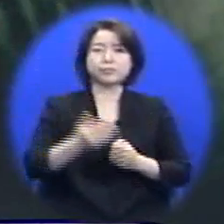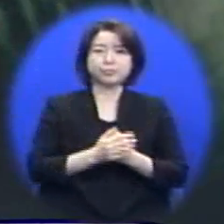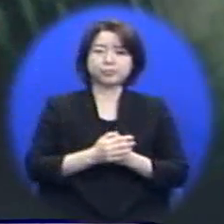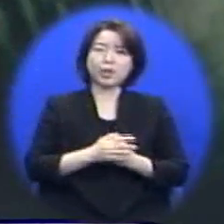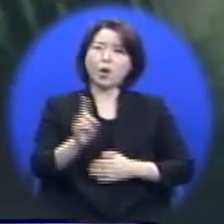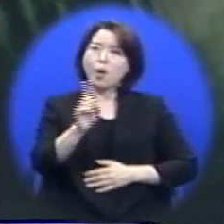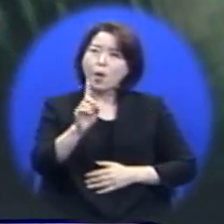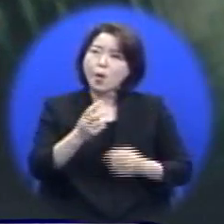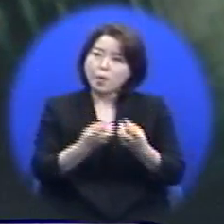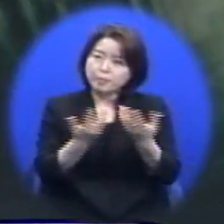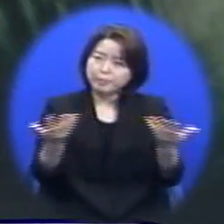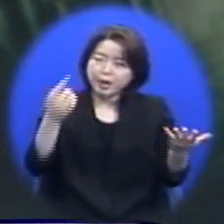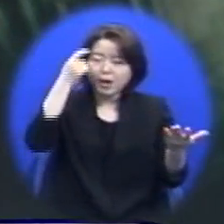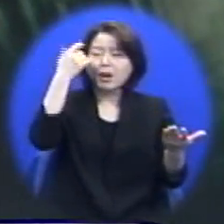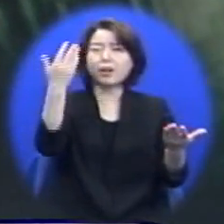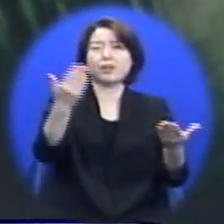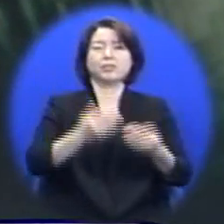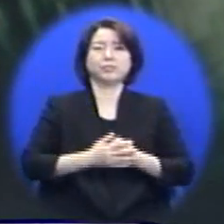어떻게 하시려고?